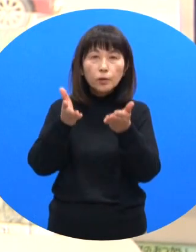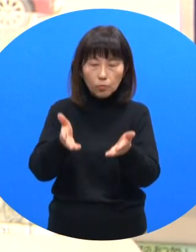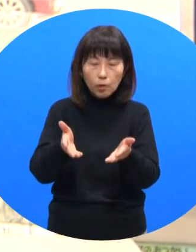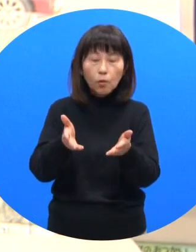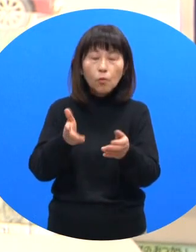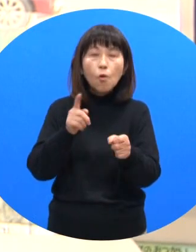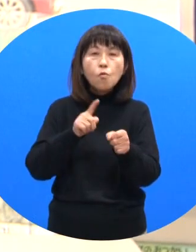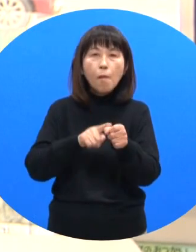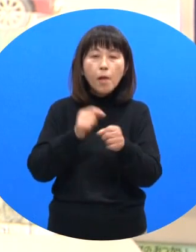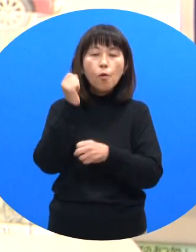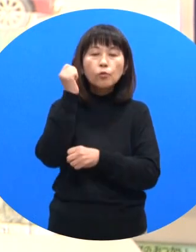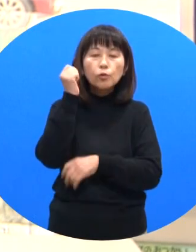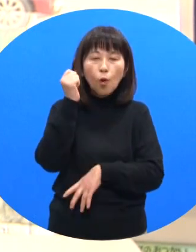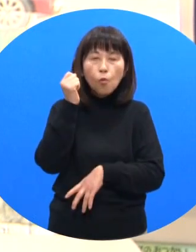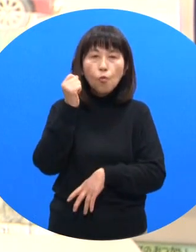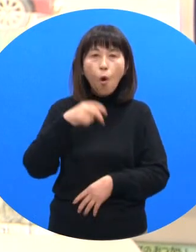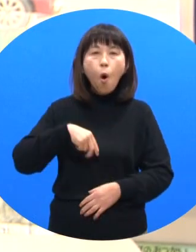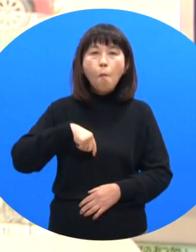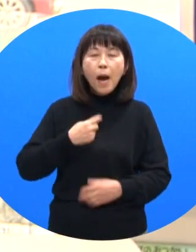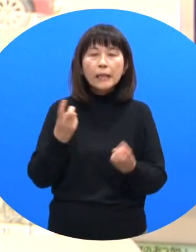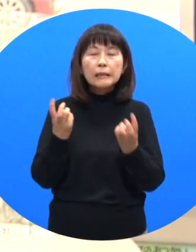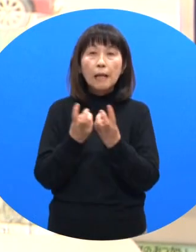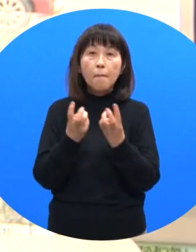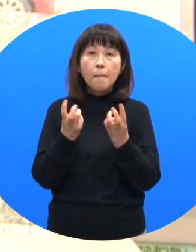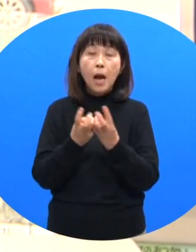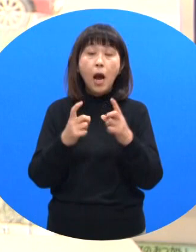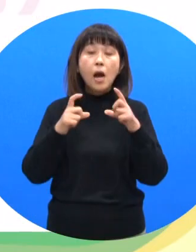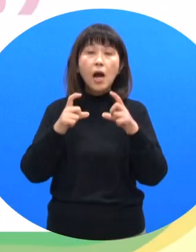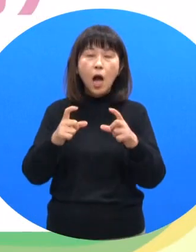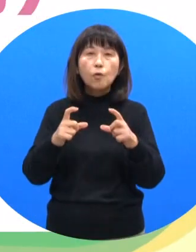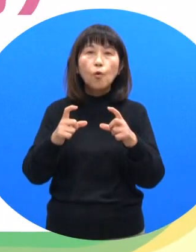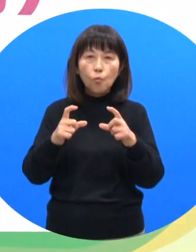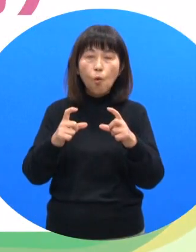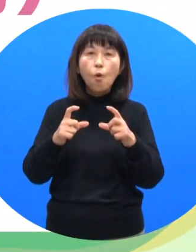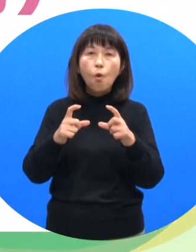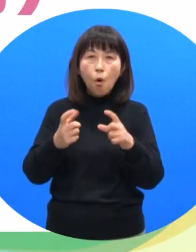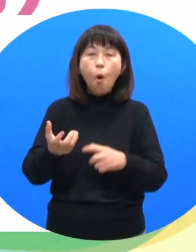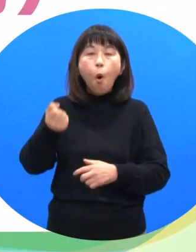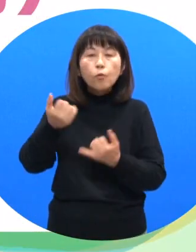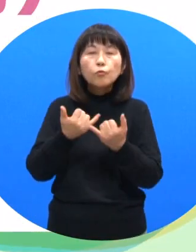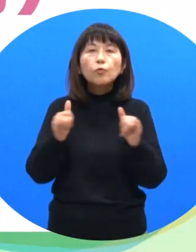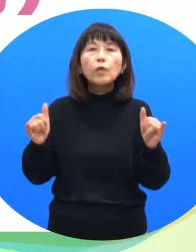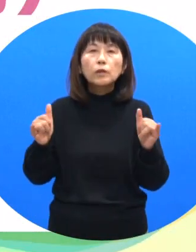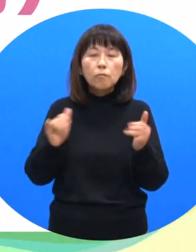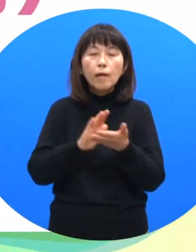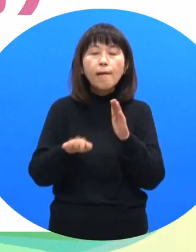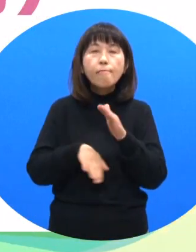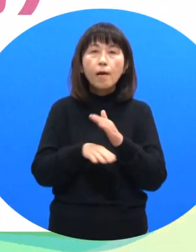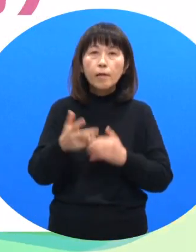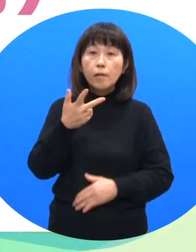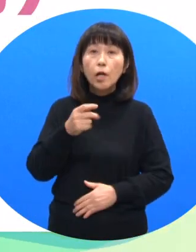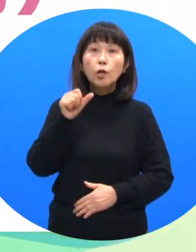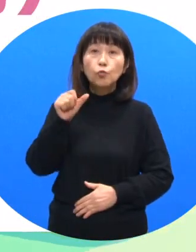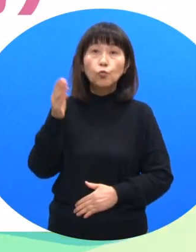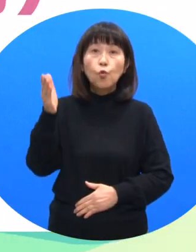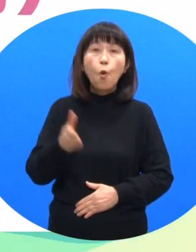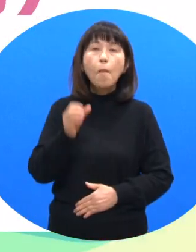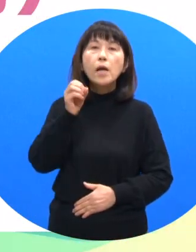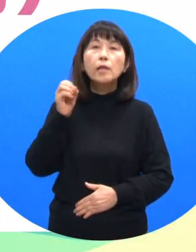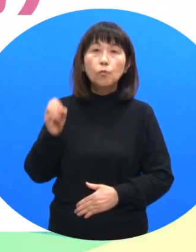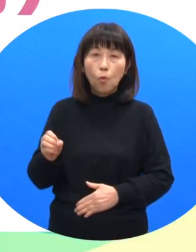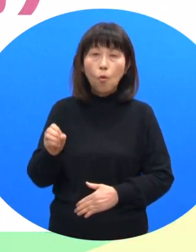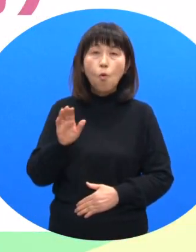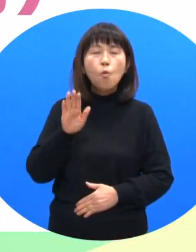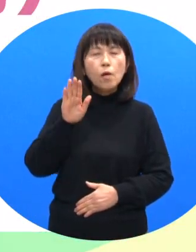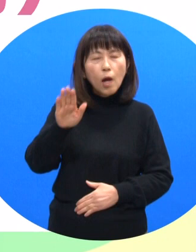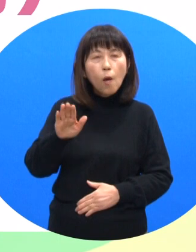供する際の基盤となるマイナンバーカードの保有率は県内で 75% まで増えています。